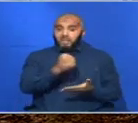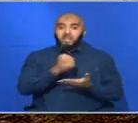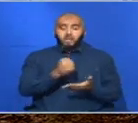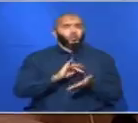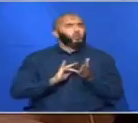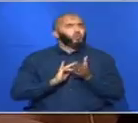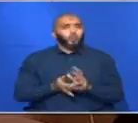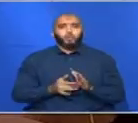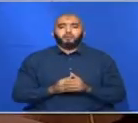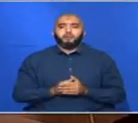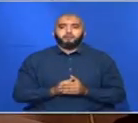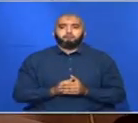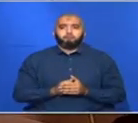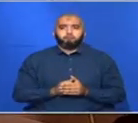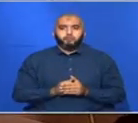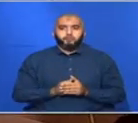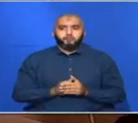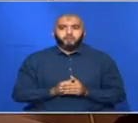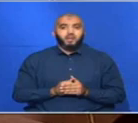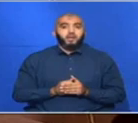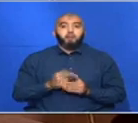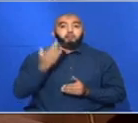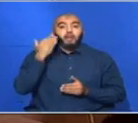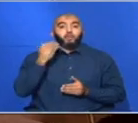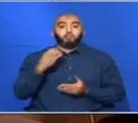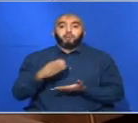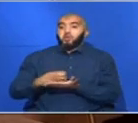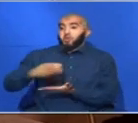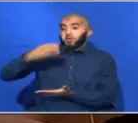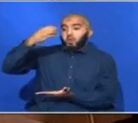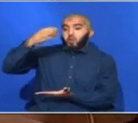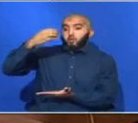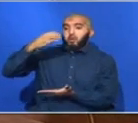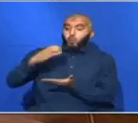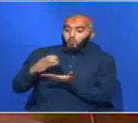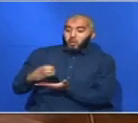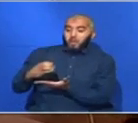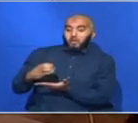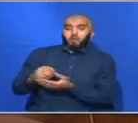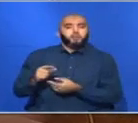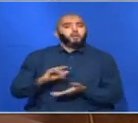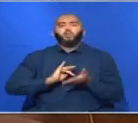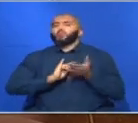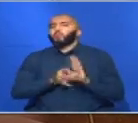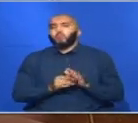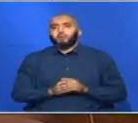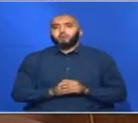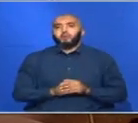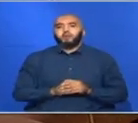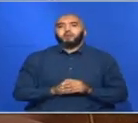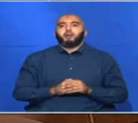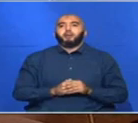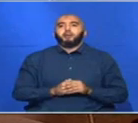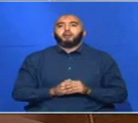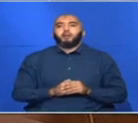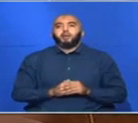الميراث اذا ترك اذا ترك كاسا او يعني طقم كؤوس يدخل في الميراث واذا ترك